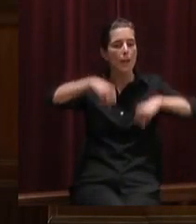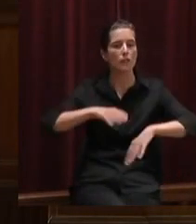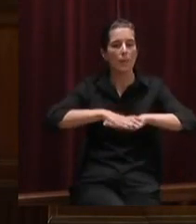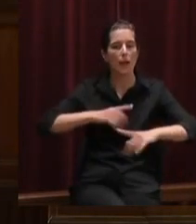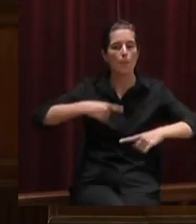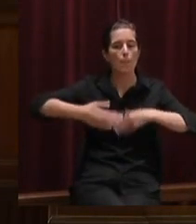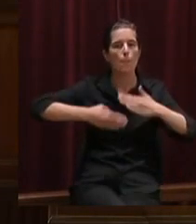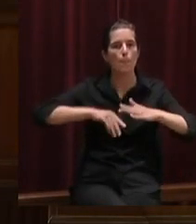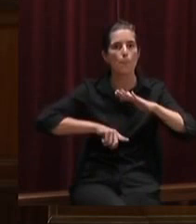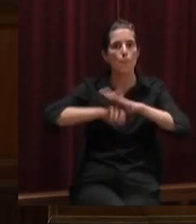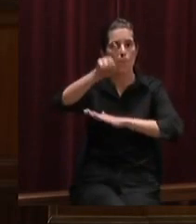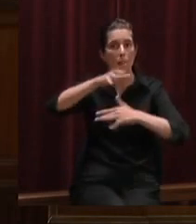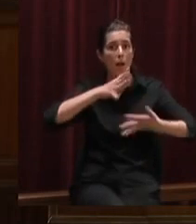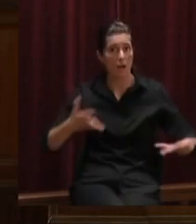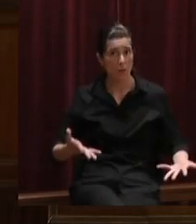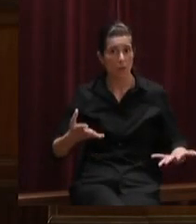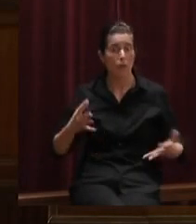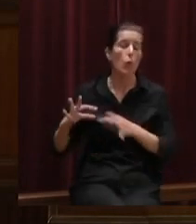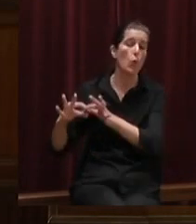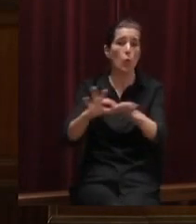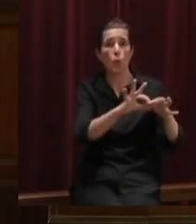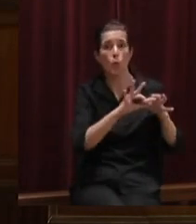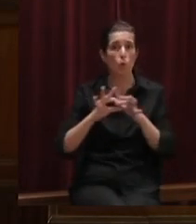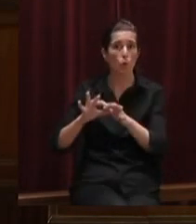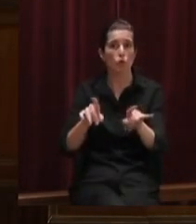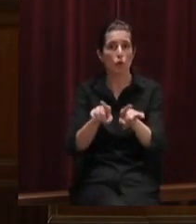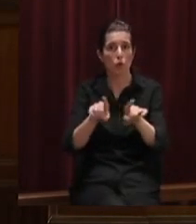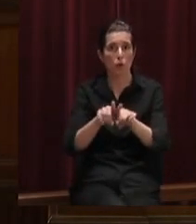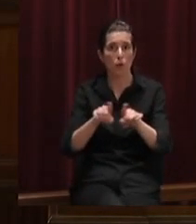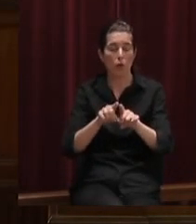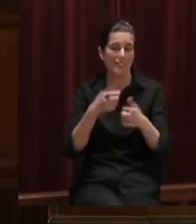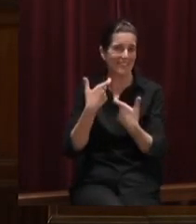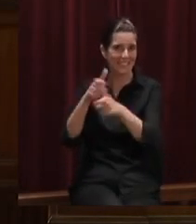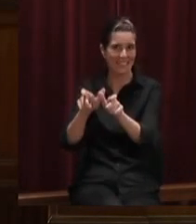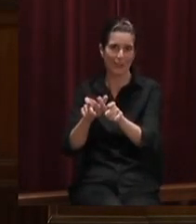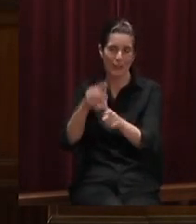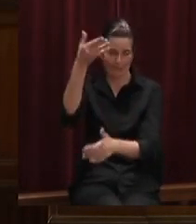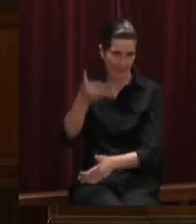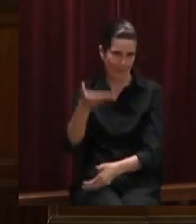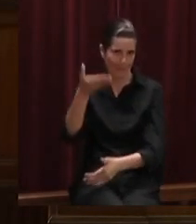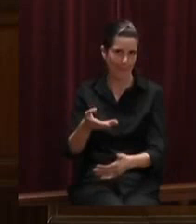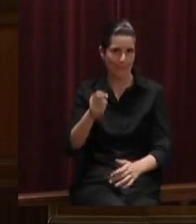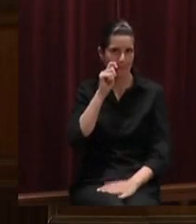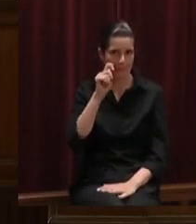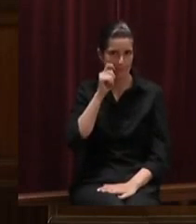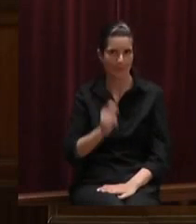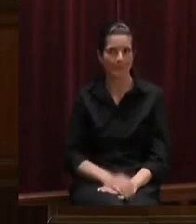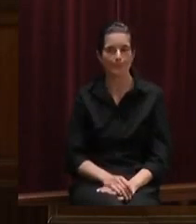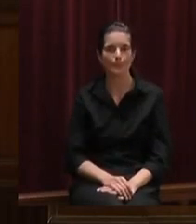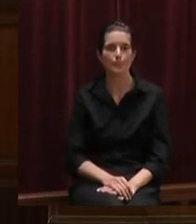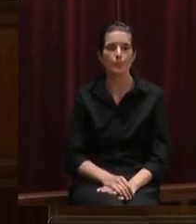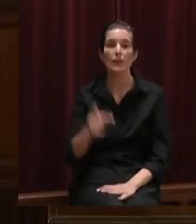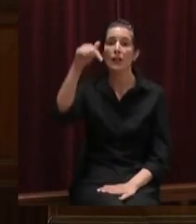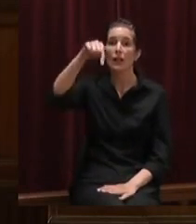junts hem de definir com ha de ser el nostre sector clau, el turisme. Avui sabem que ha de moure la resta d'activitats cap